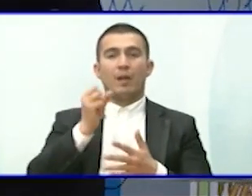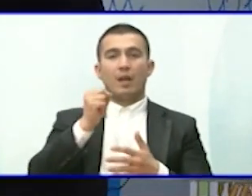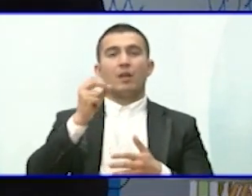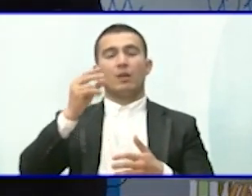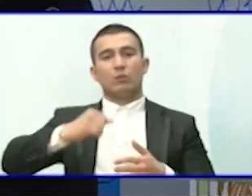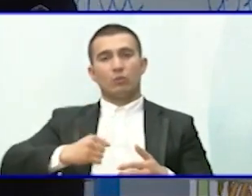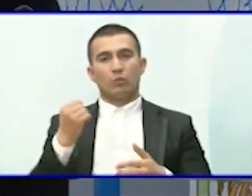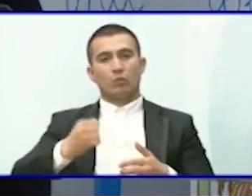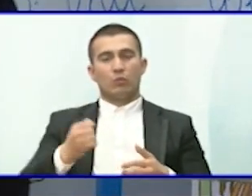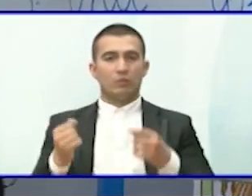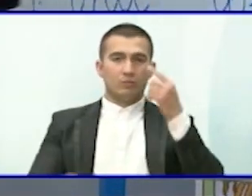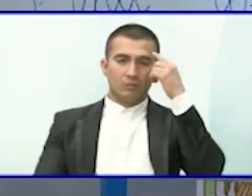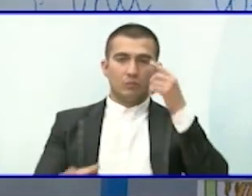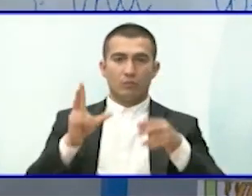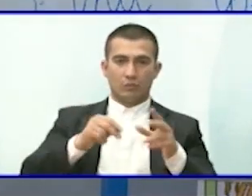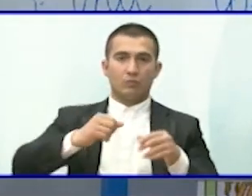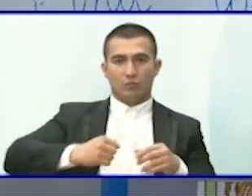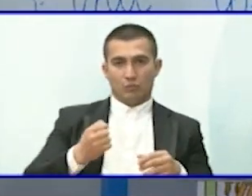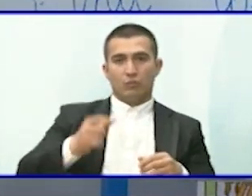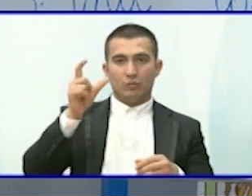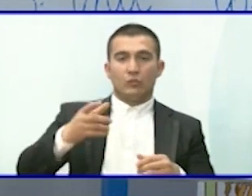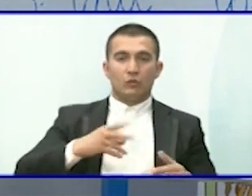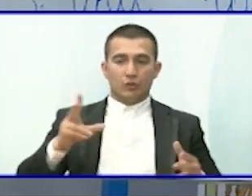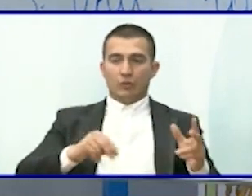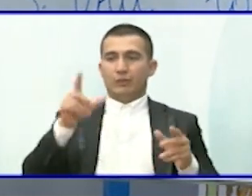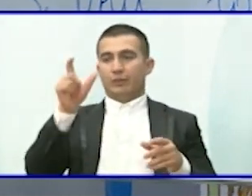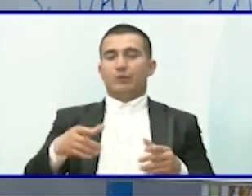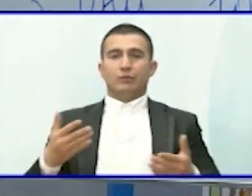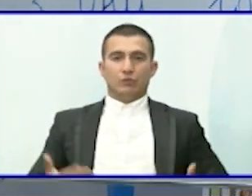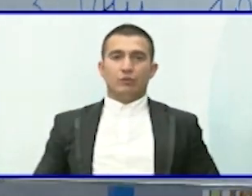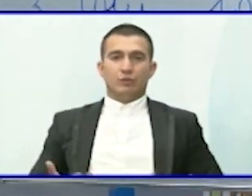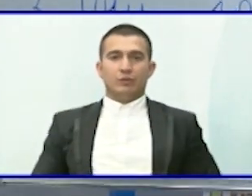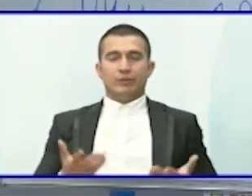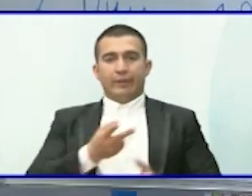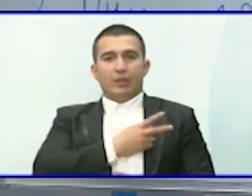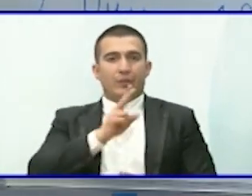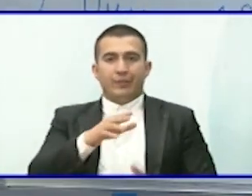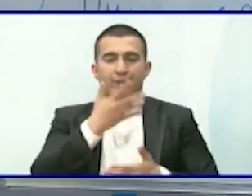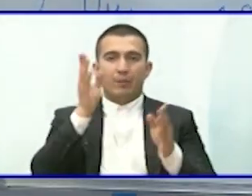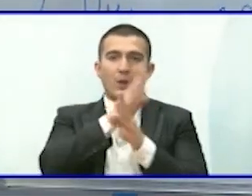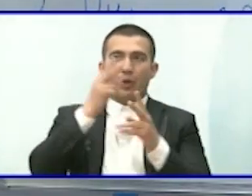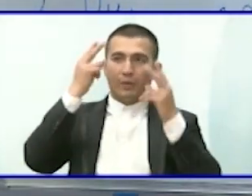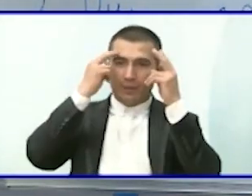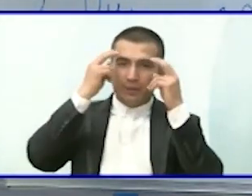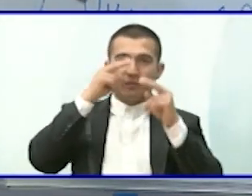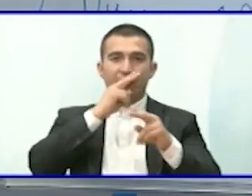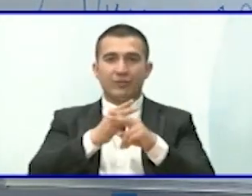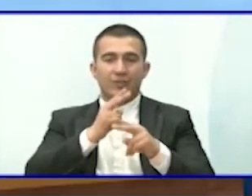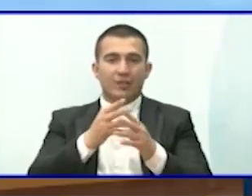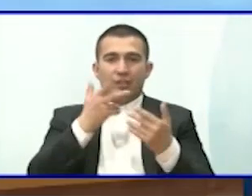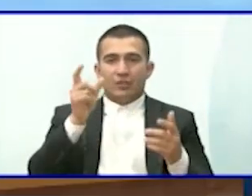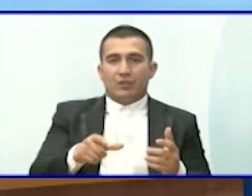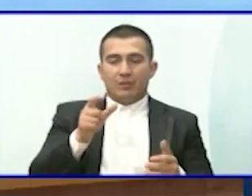друг одушевленное существительное но в русском языке еще есть неодушевленное существительное